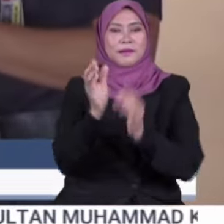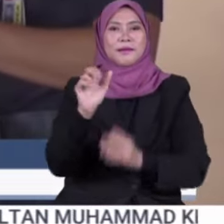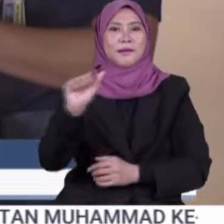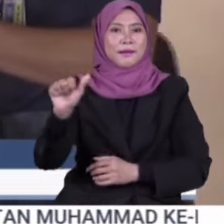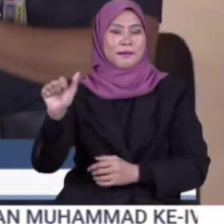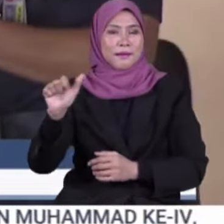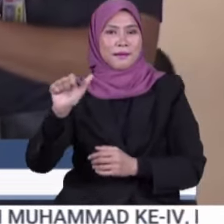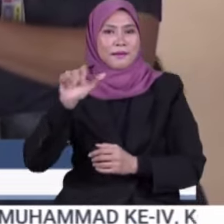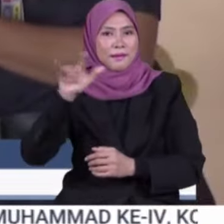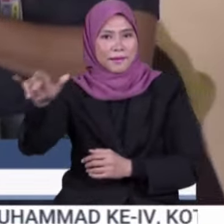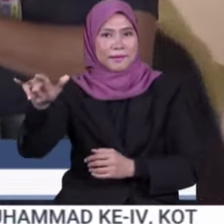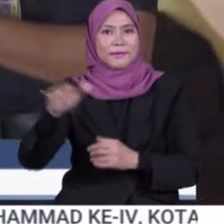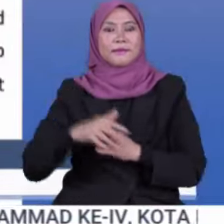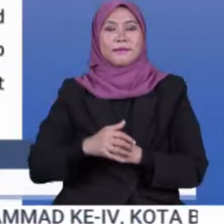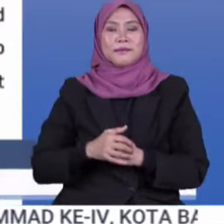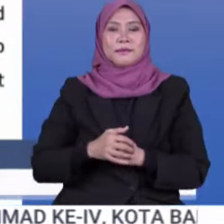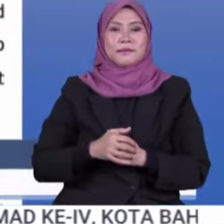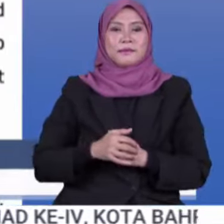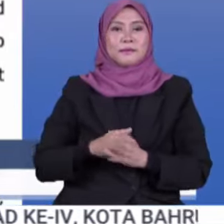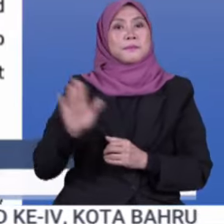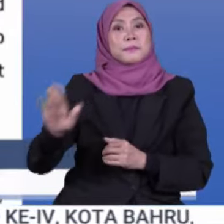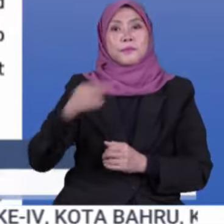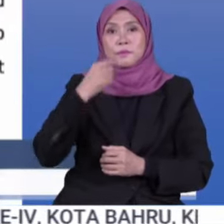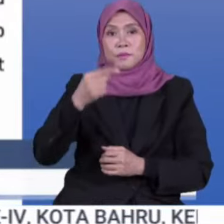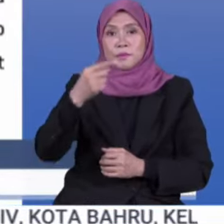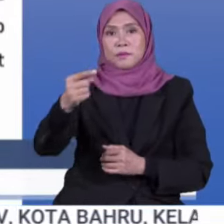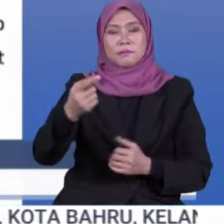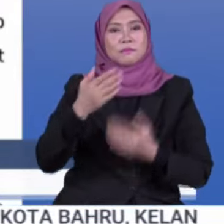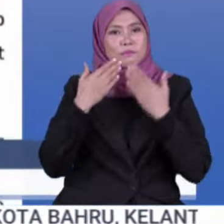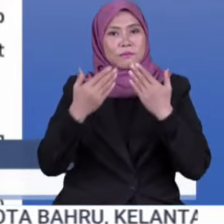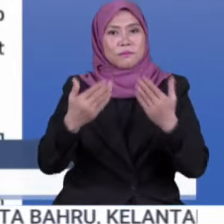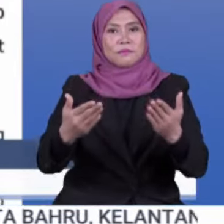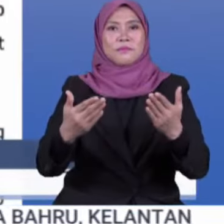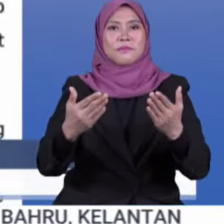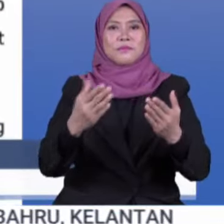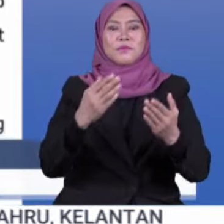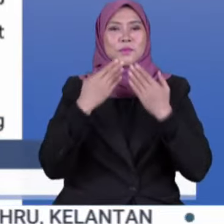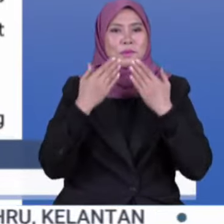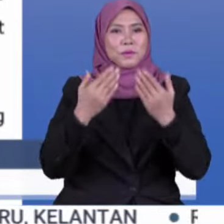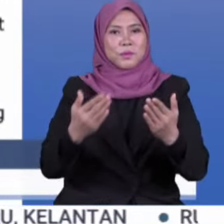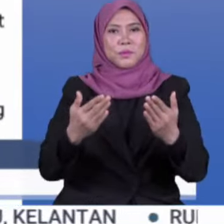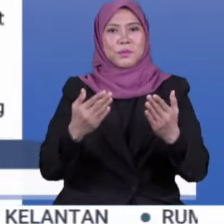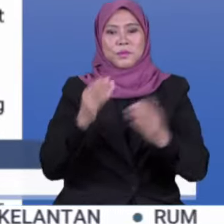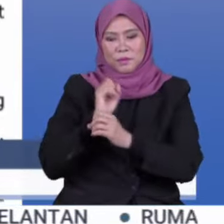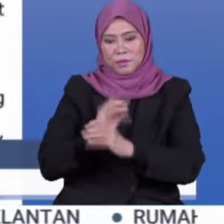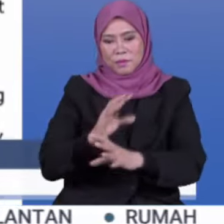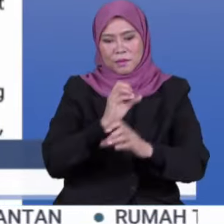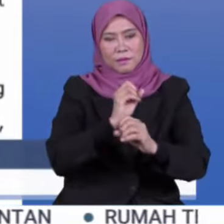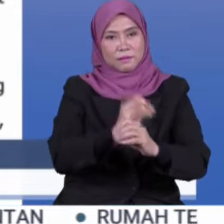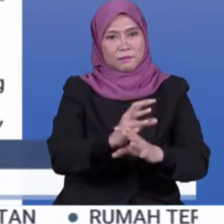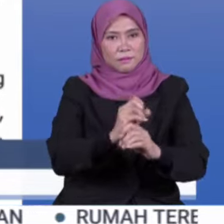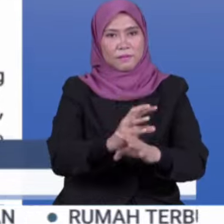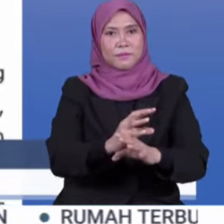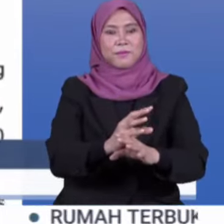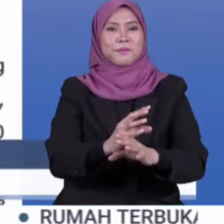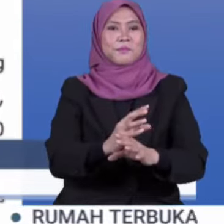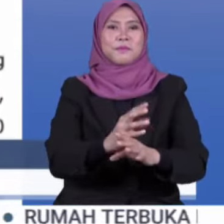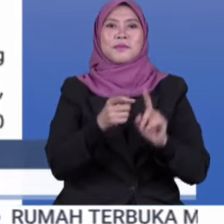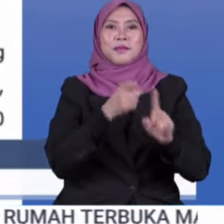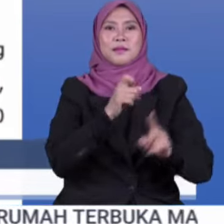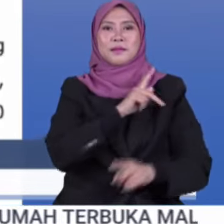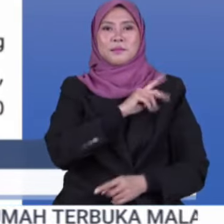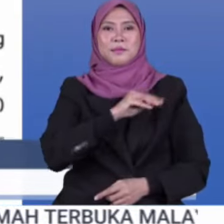media, Datuk Sri Lee mendedahkan, Noni juga menzahirkan rasa terima kasih dan penghargaan atas usaha dan inisiatif yang diambil